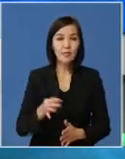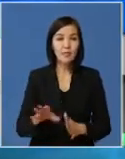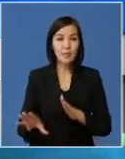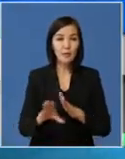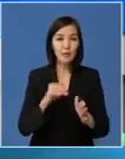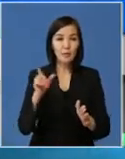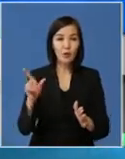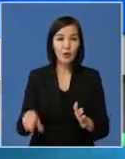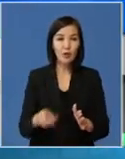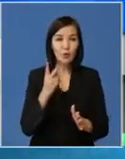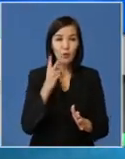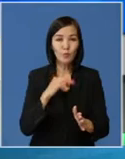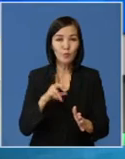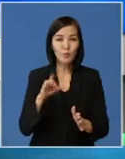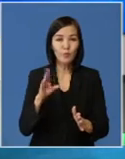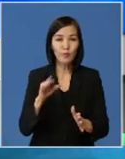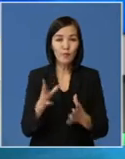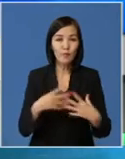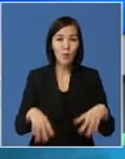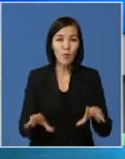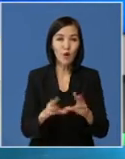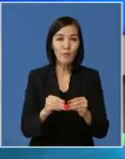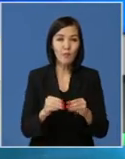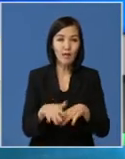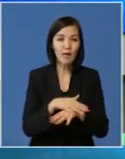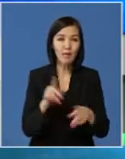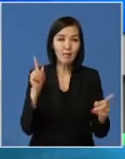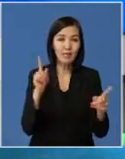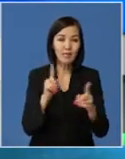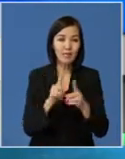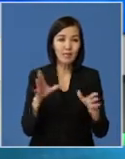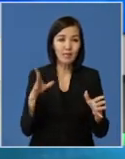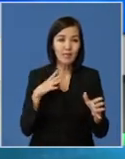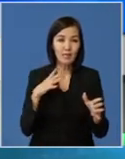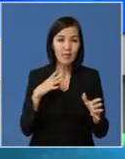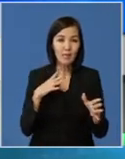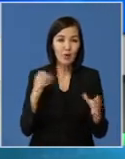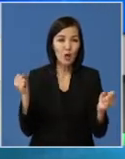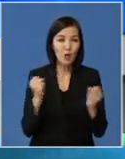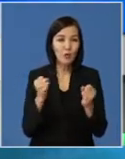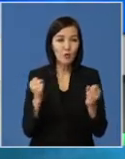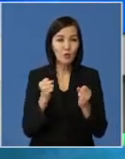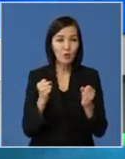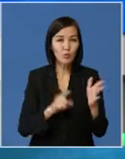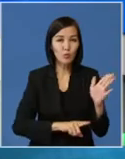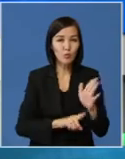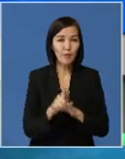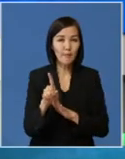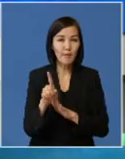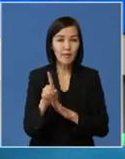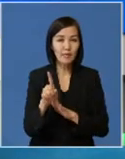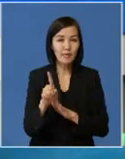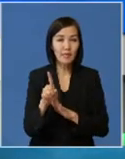Облыстық мәслихаттың депутаты Мұхит Үмбетов қоғамдық қабылдау өткізіп, қарасайлық тұрғындармен жүздесті. Сонымен қатар күн суытуына байланысты тұрмыс жағдай